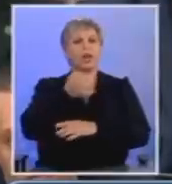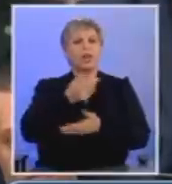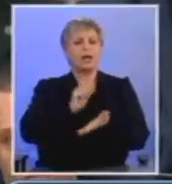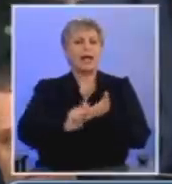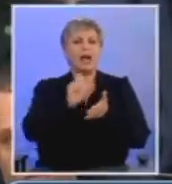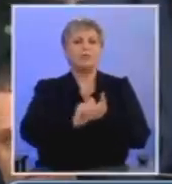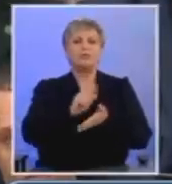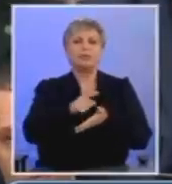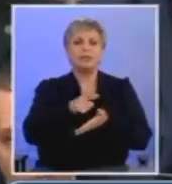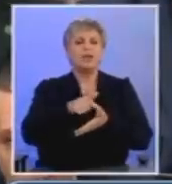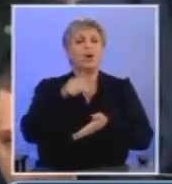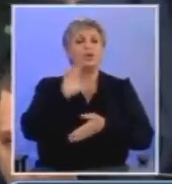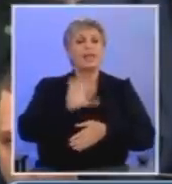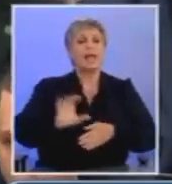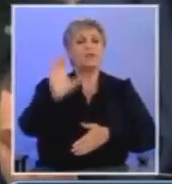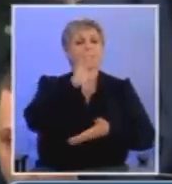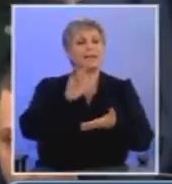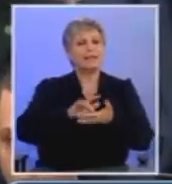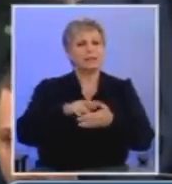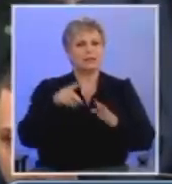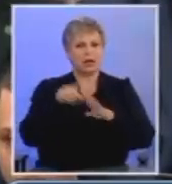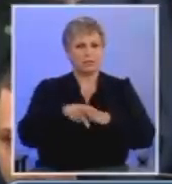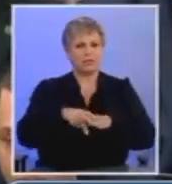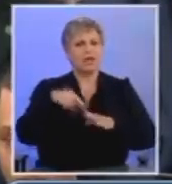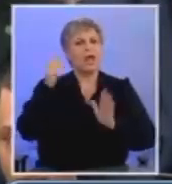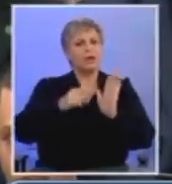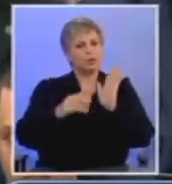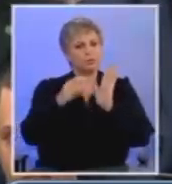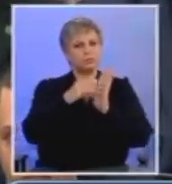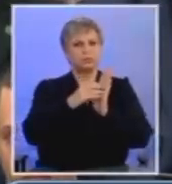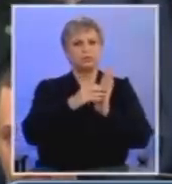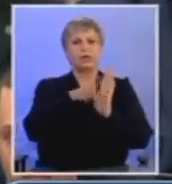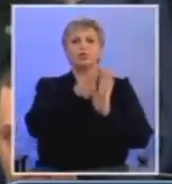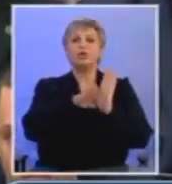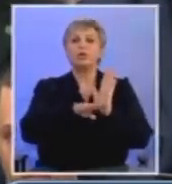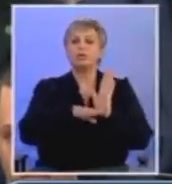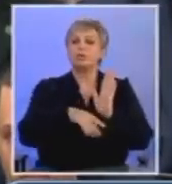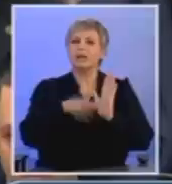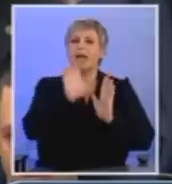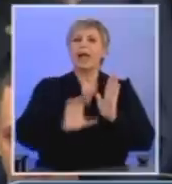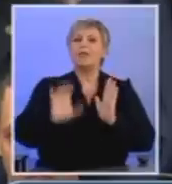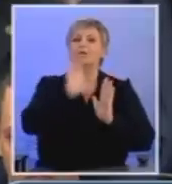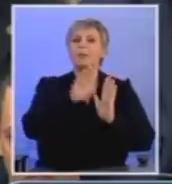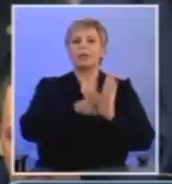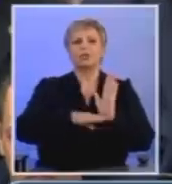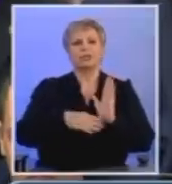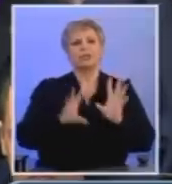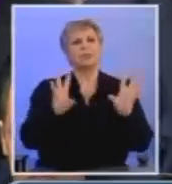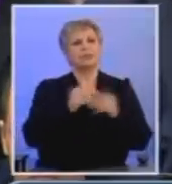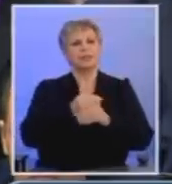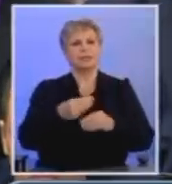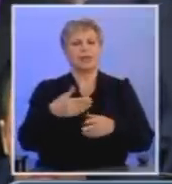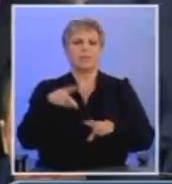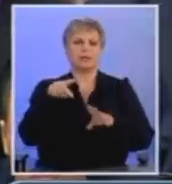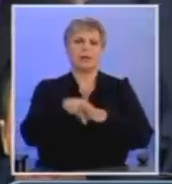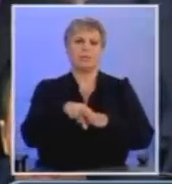Τράπεζα προσκρούει στην παράγραφο 14.4 του κανονισμού του Ευρωπαϊκού Συστήματος Κεντρικών Τραπεζών, το